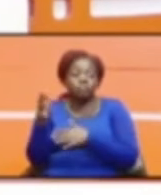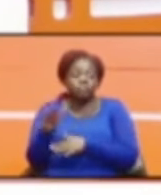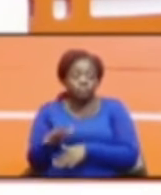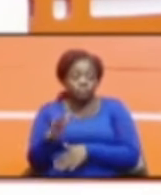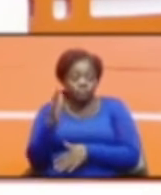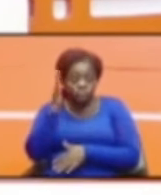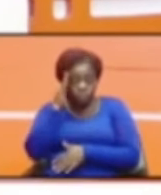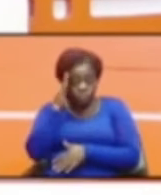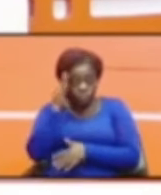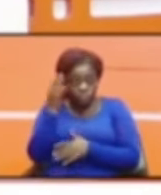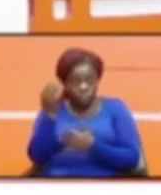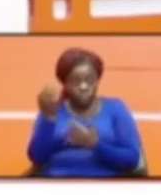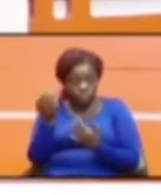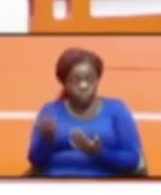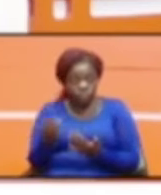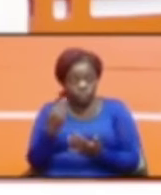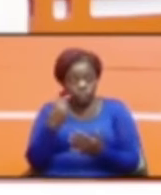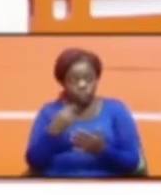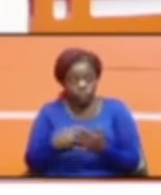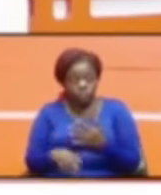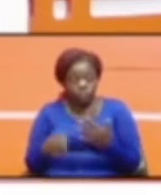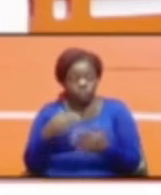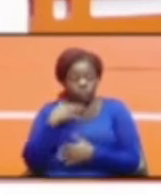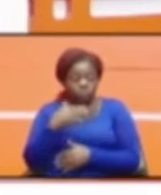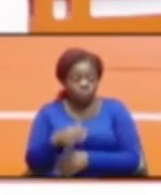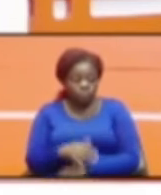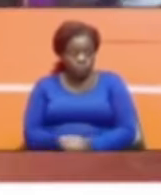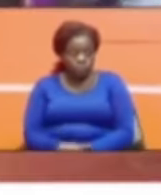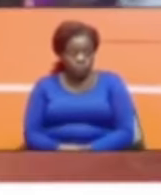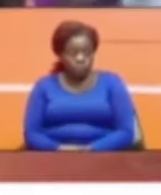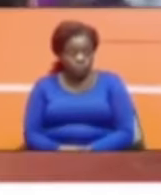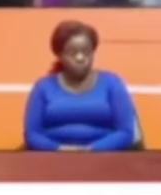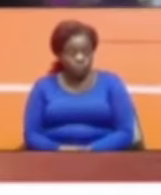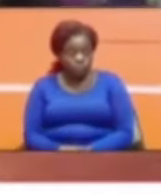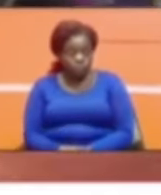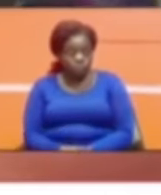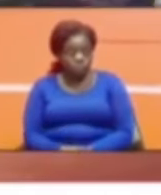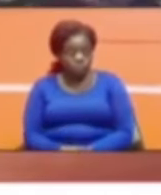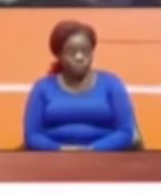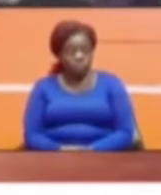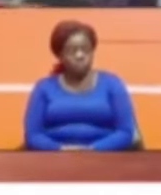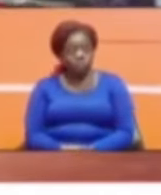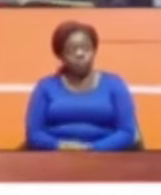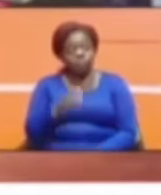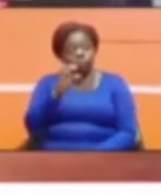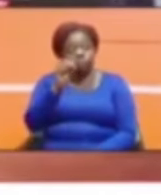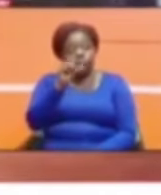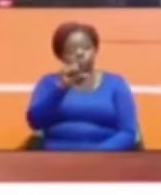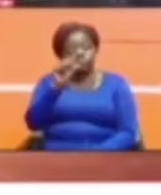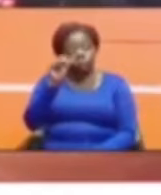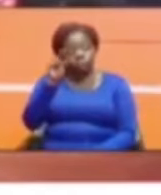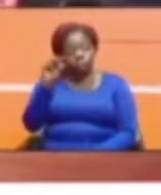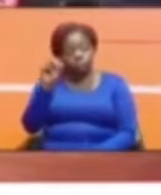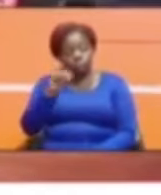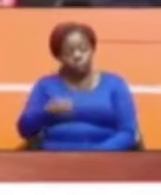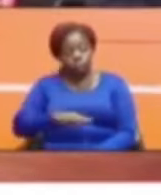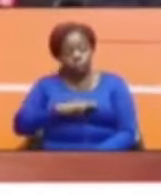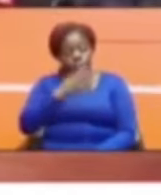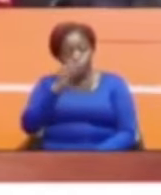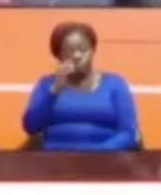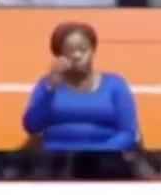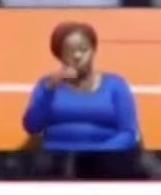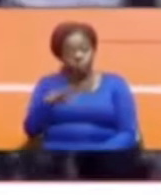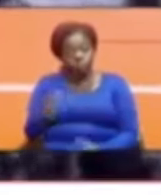kigambibwa nti ono abadde amulanga ku mukyawa. Kopolo Collins Andebo owemyaka ana yagambibwa